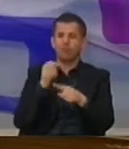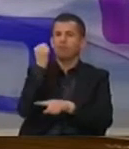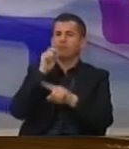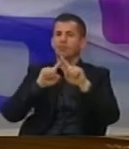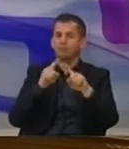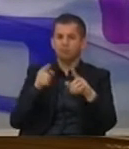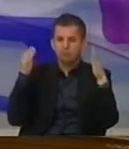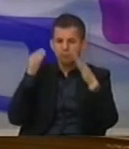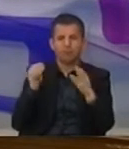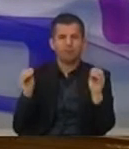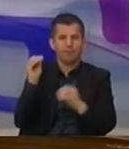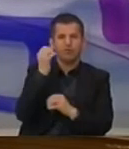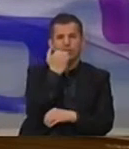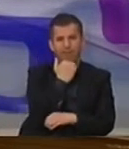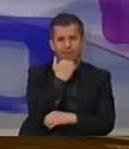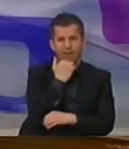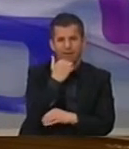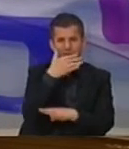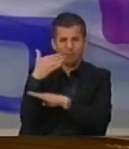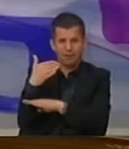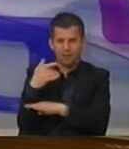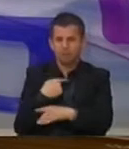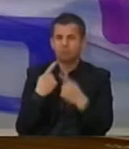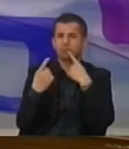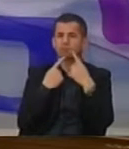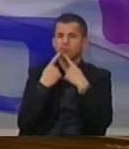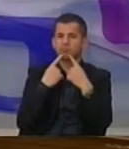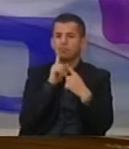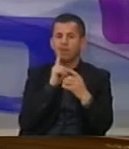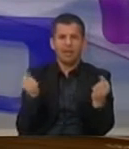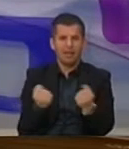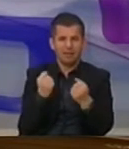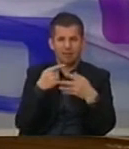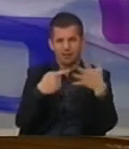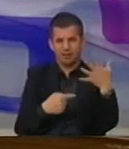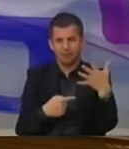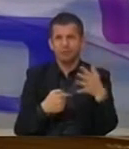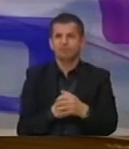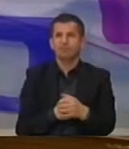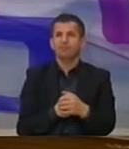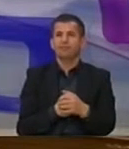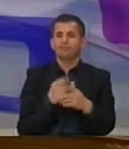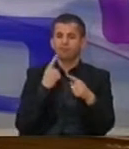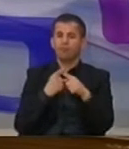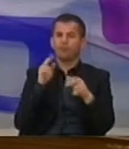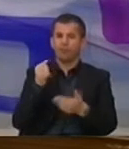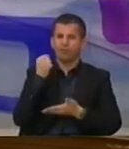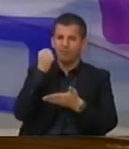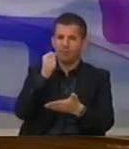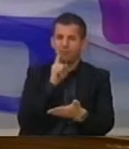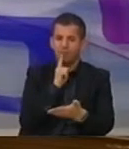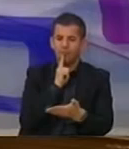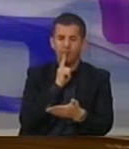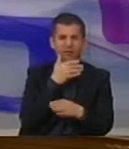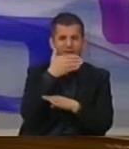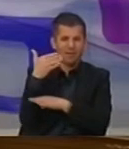në fuqizimin e sektorit privat. Po i përmend vetëm disa prej aktiviteteve. Është bërë ndarja e granteve për ndërmarrjet e vogla